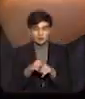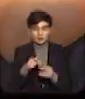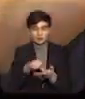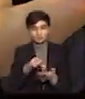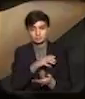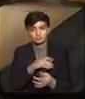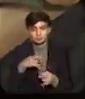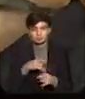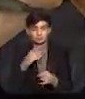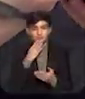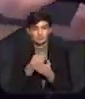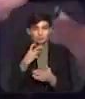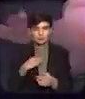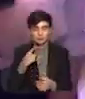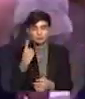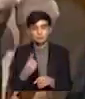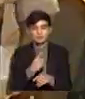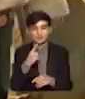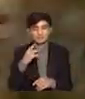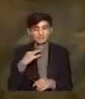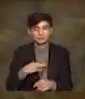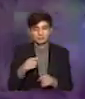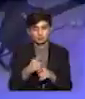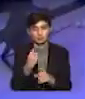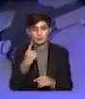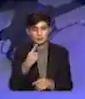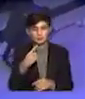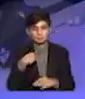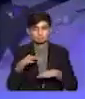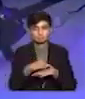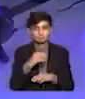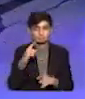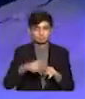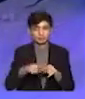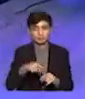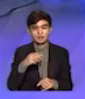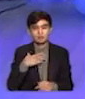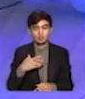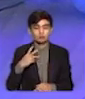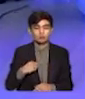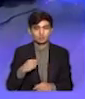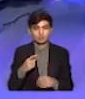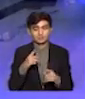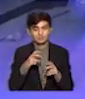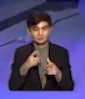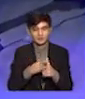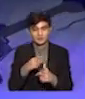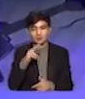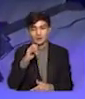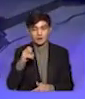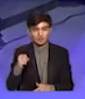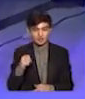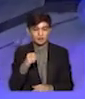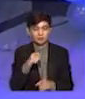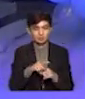ұлын тездетіп үйлендіріп, немере сүйгісі келетінін жеткізді. Қызымның есімі Дара. Өсіп жатырмыз, күнде бір